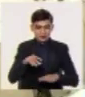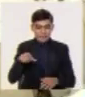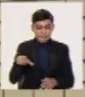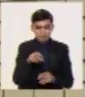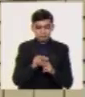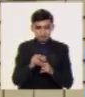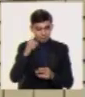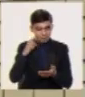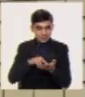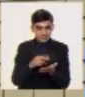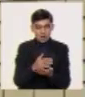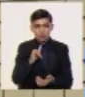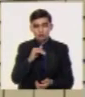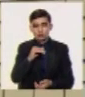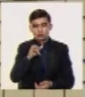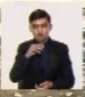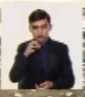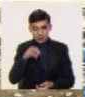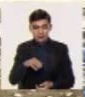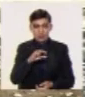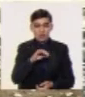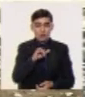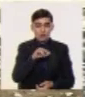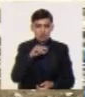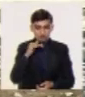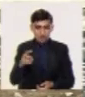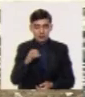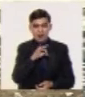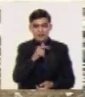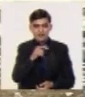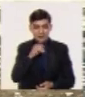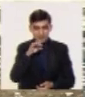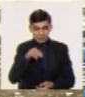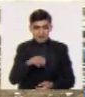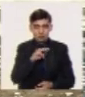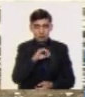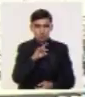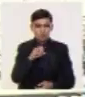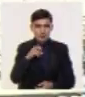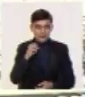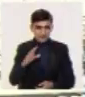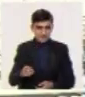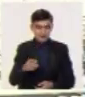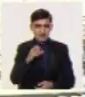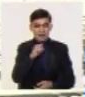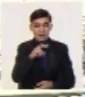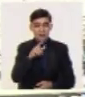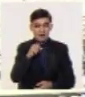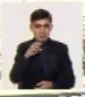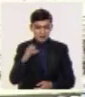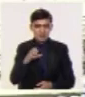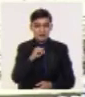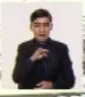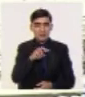Алатау ауданындағы Өжет, Ұлжан, Шаңырақ, Әйгерім, Дархан, Байбесік, Турдавик, Алғабас, Қарасу, Көкқайнар, Ақбұлақ, Саялы